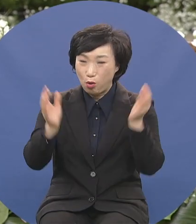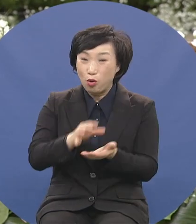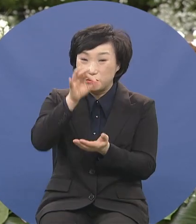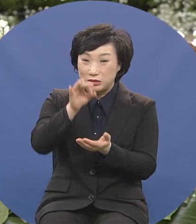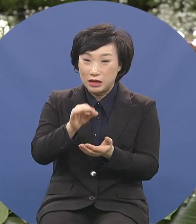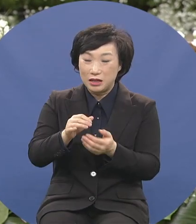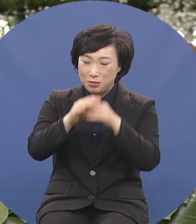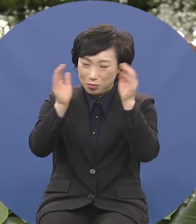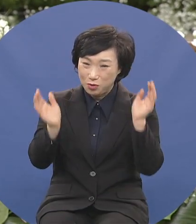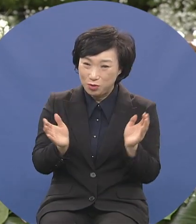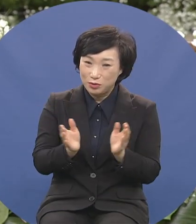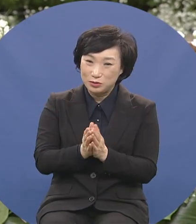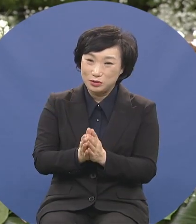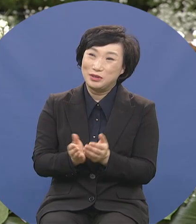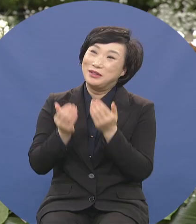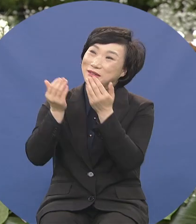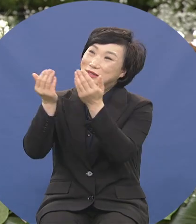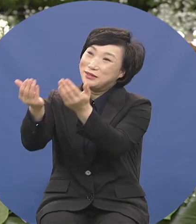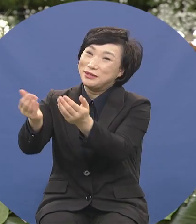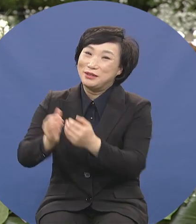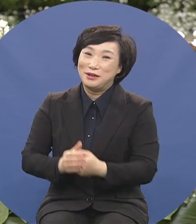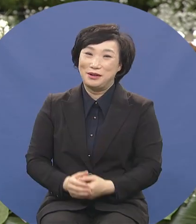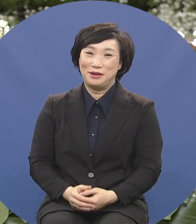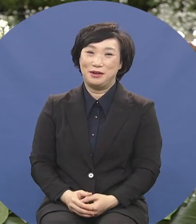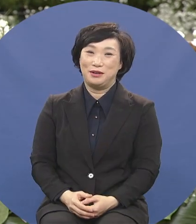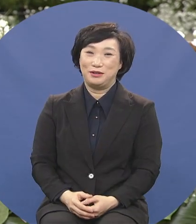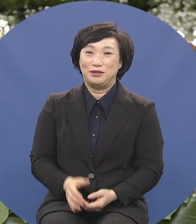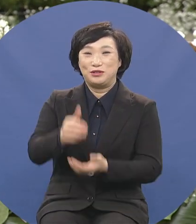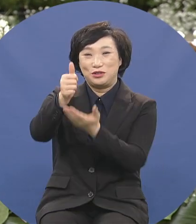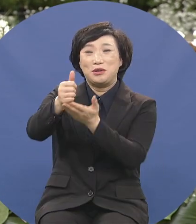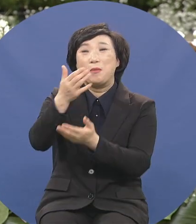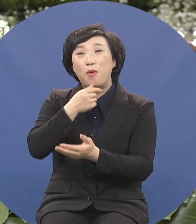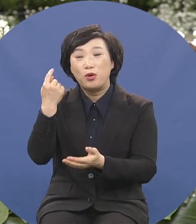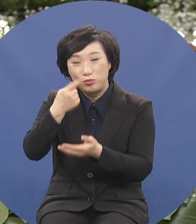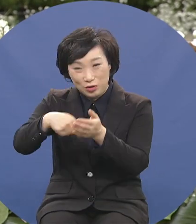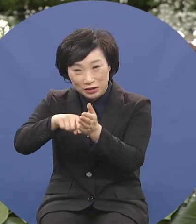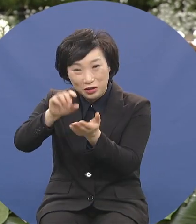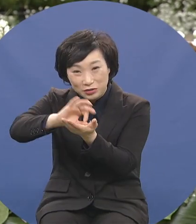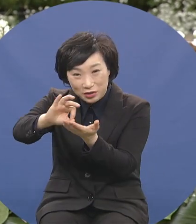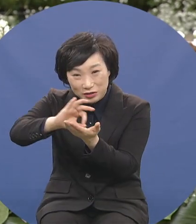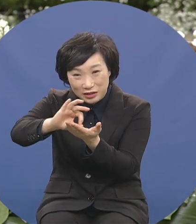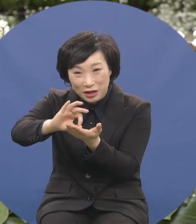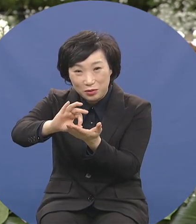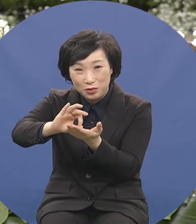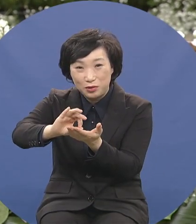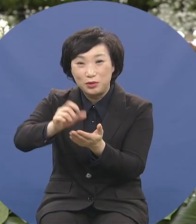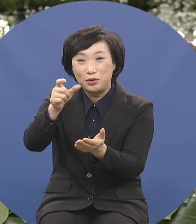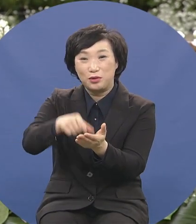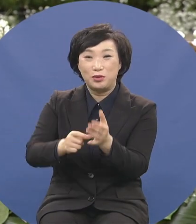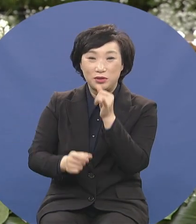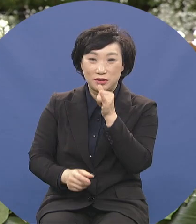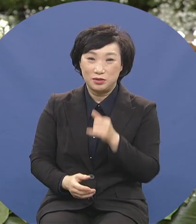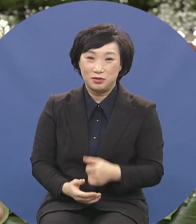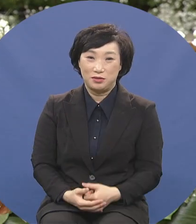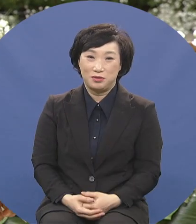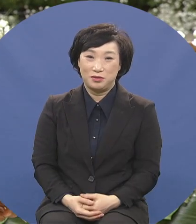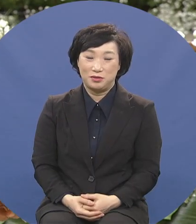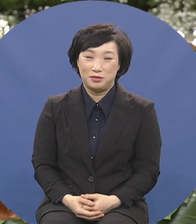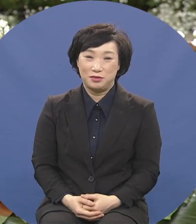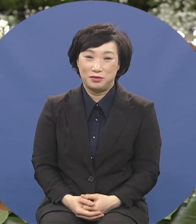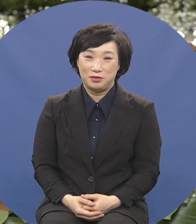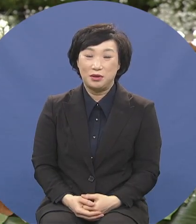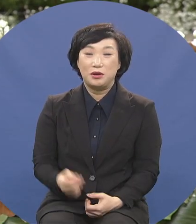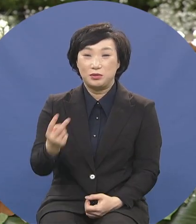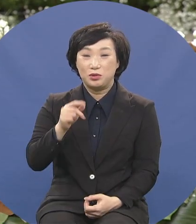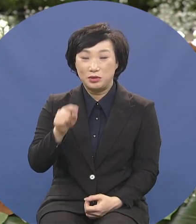다 드려 주님의 복음을 위해 썼다고 되어 있습니다.